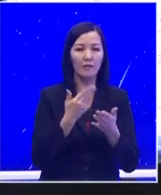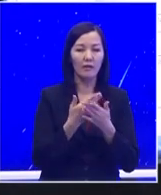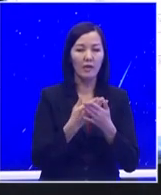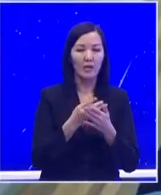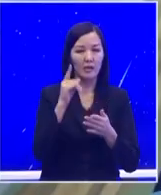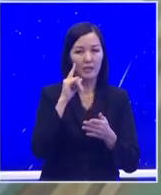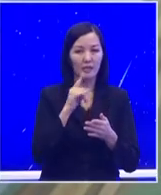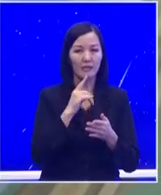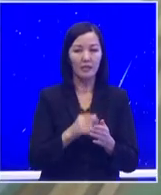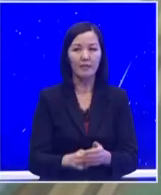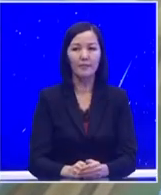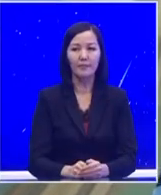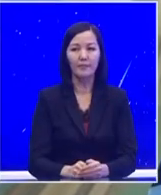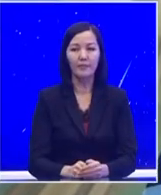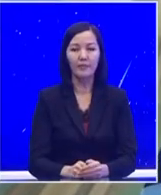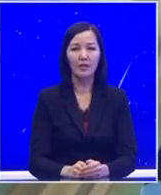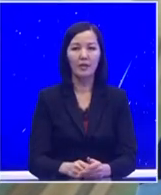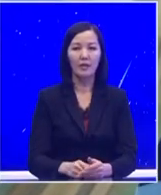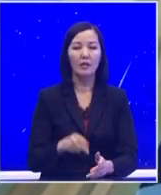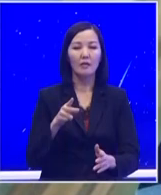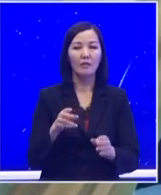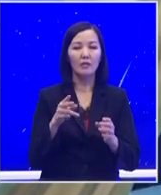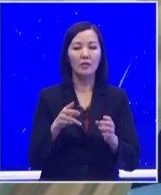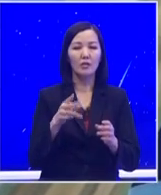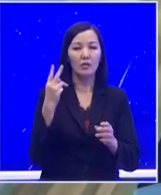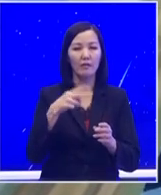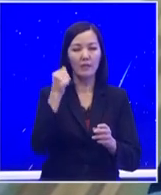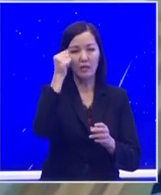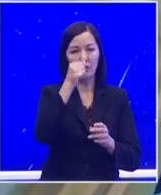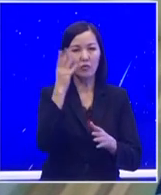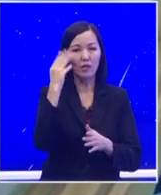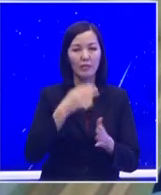страны. На 2020 год